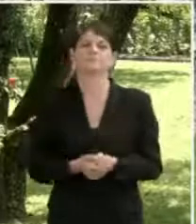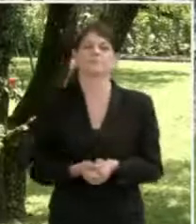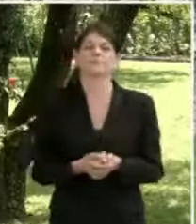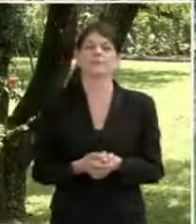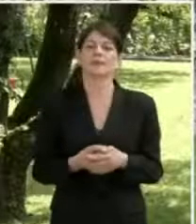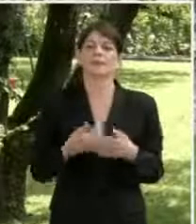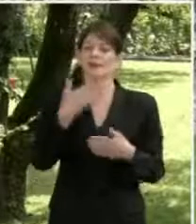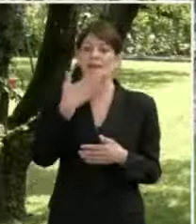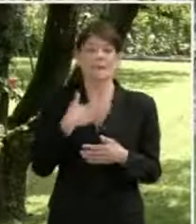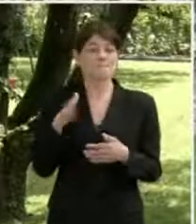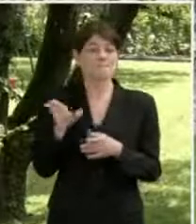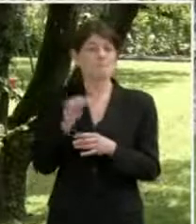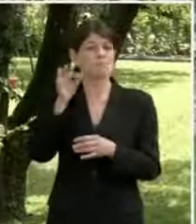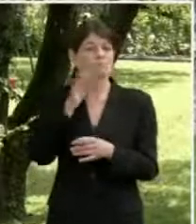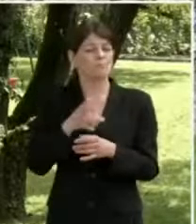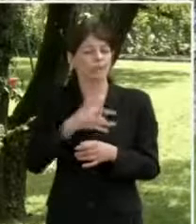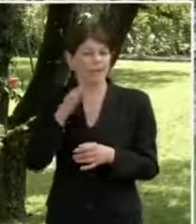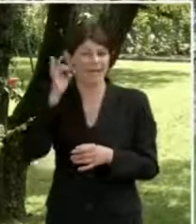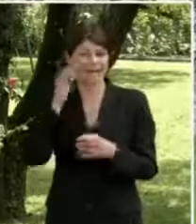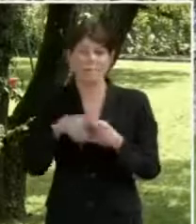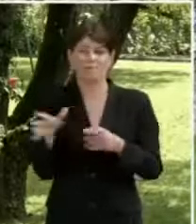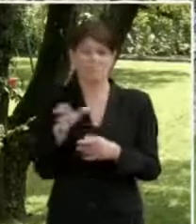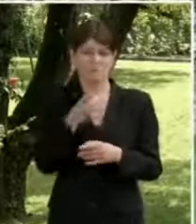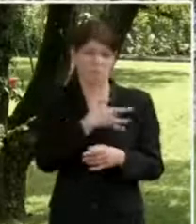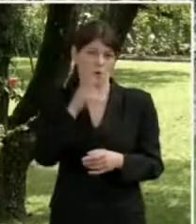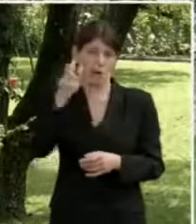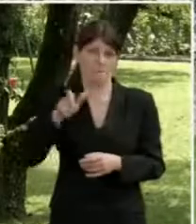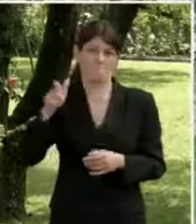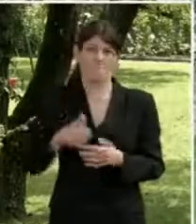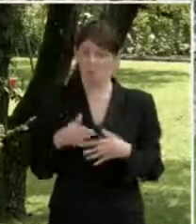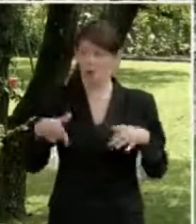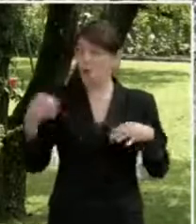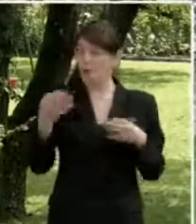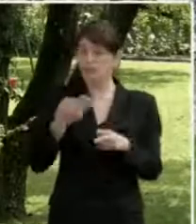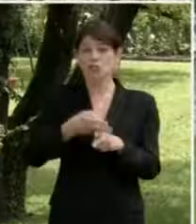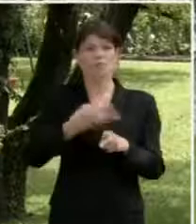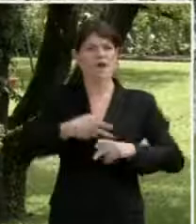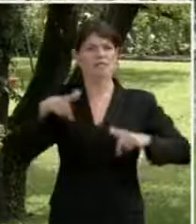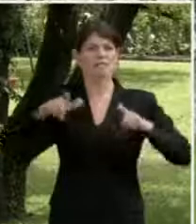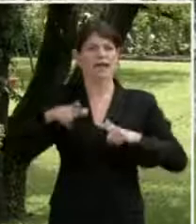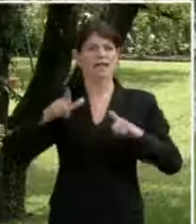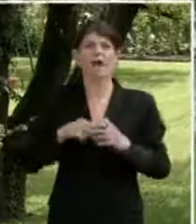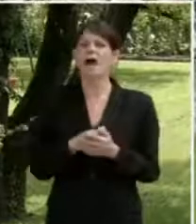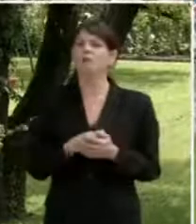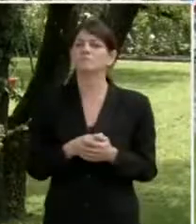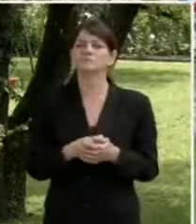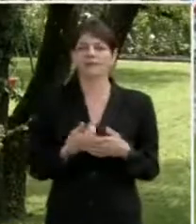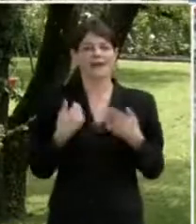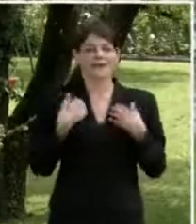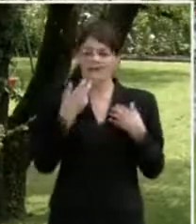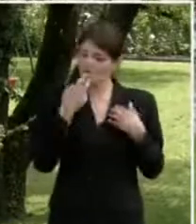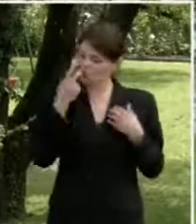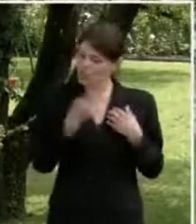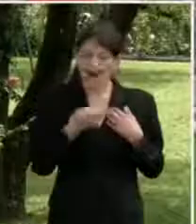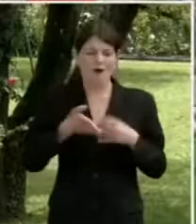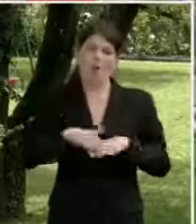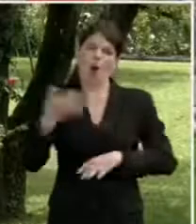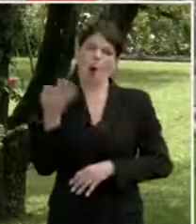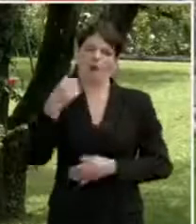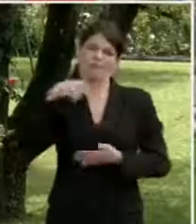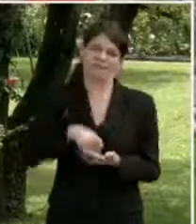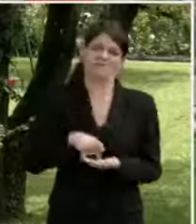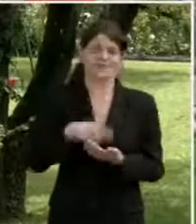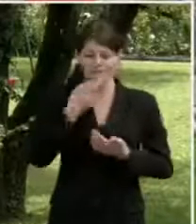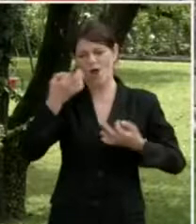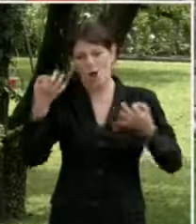Liebe Mitbürgerinnen, liebe Mitbürger, am heutigen Staatsfeiertag wollen wir nur im Moment leben und ausgiebigst